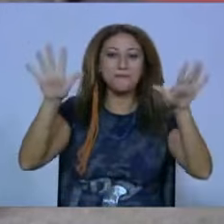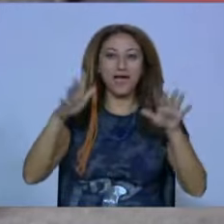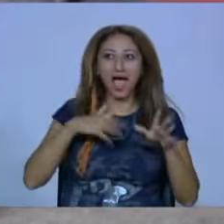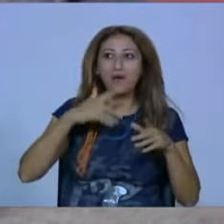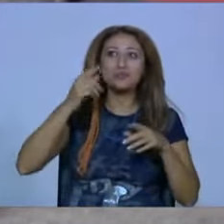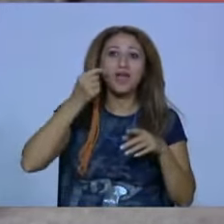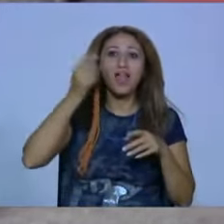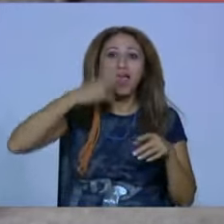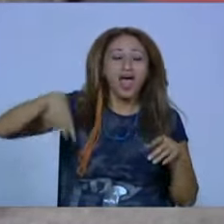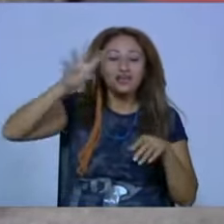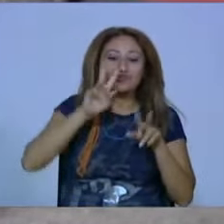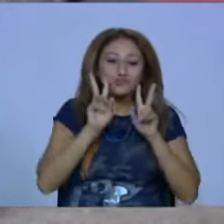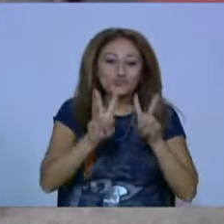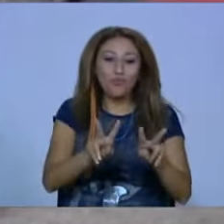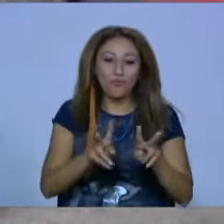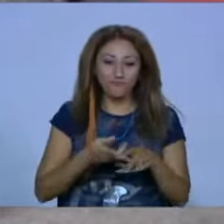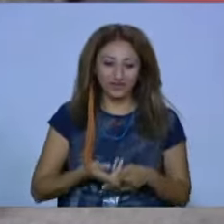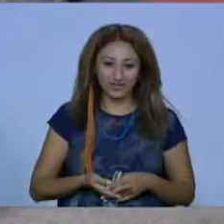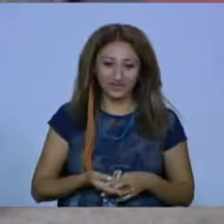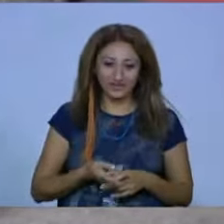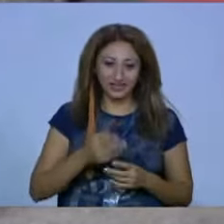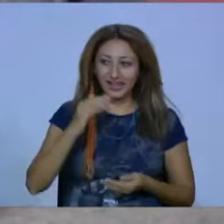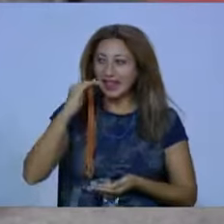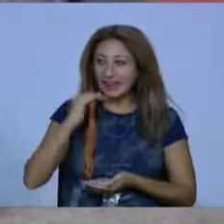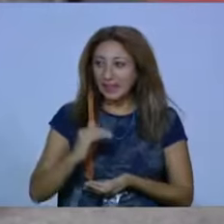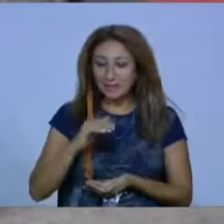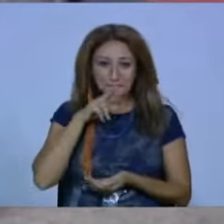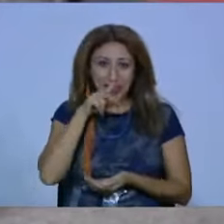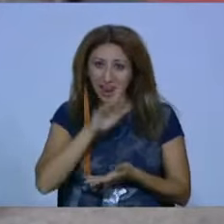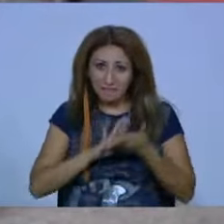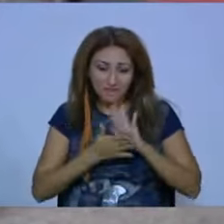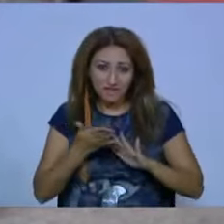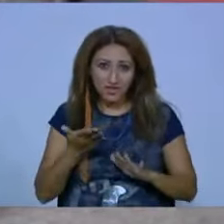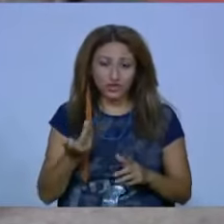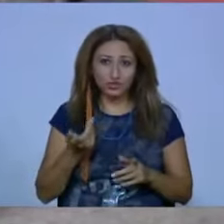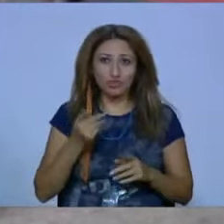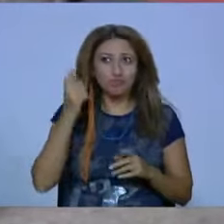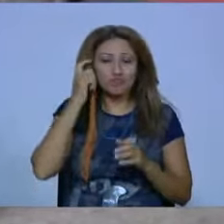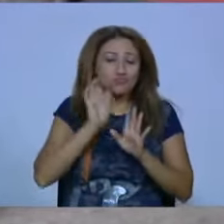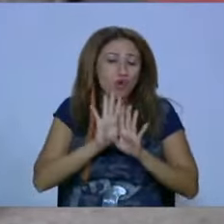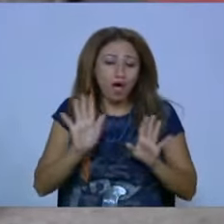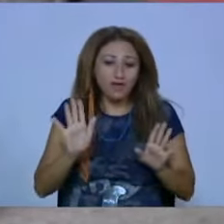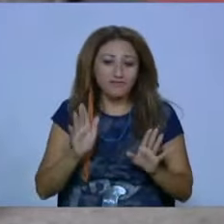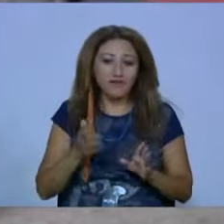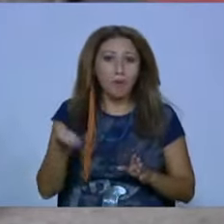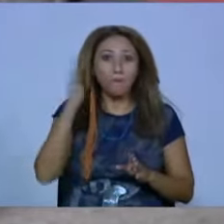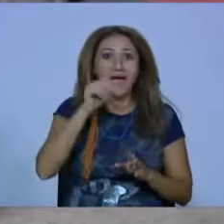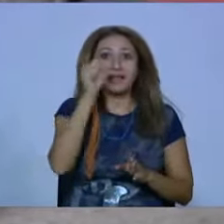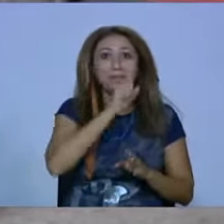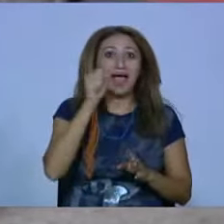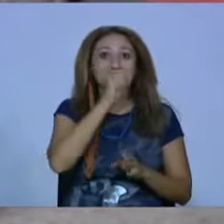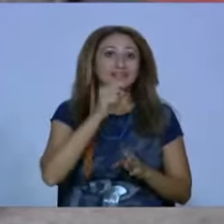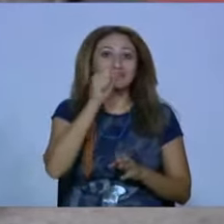عاوزه الناس كلها تشوفها ان هي طفله ما كانتش بتتكلم ولا كانت بتتعامل وبقت كده